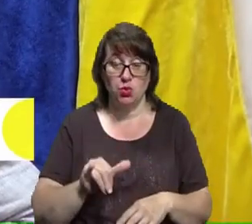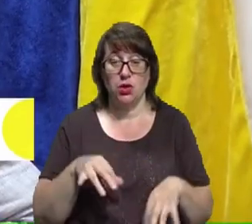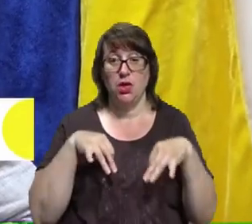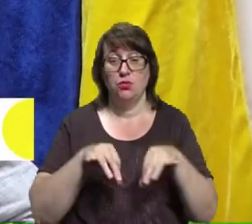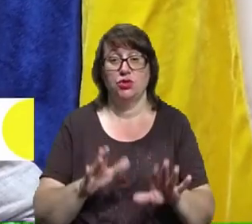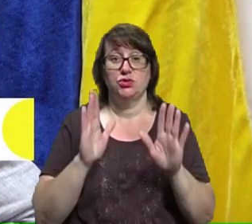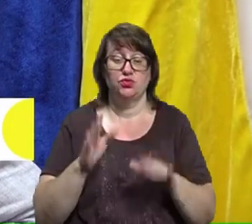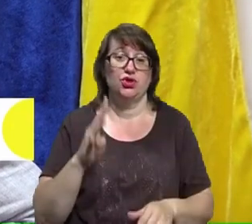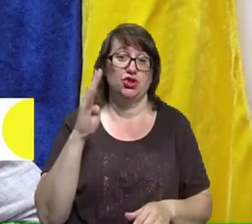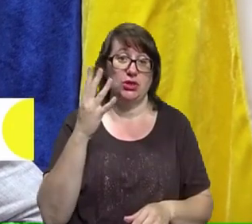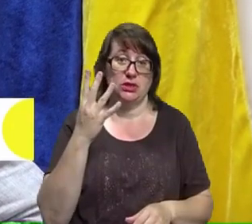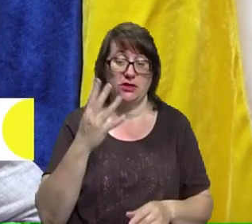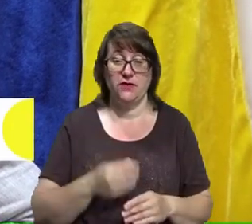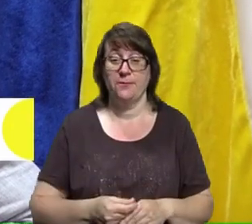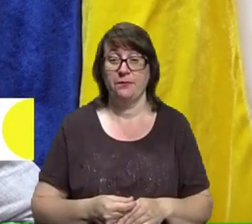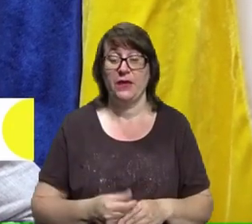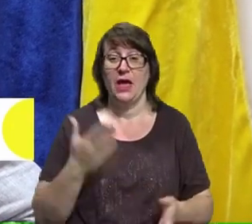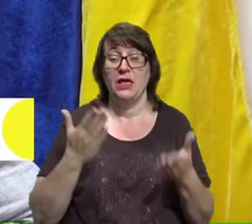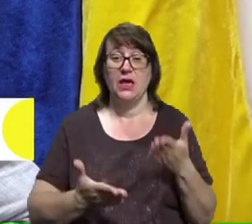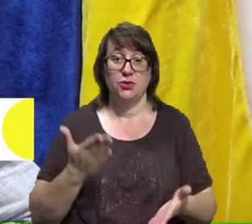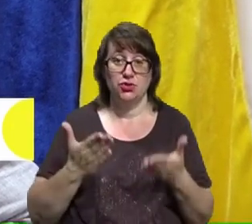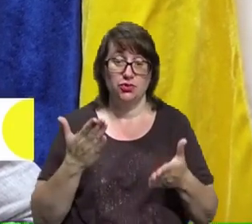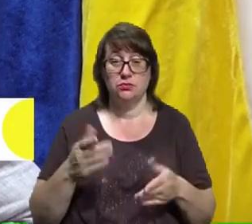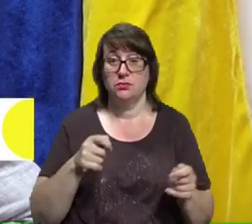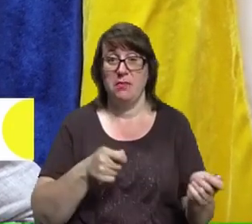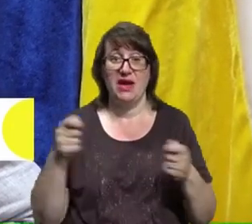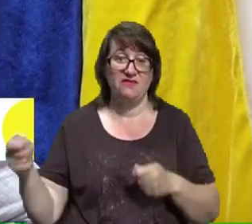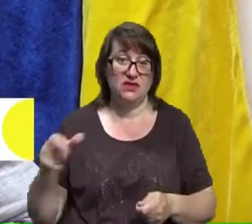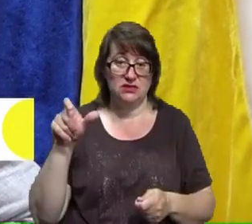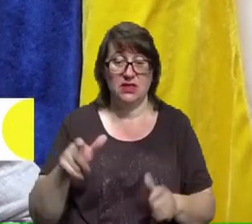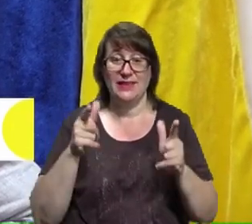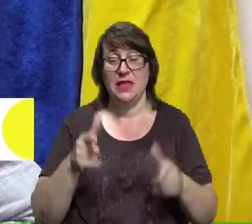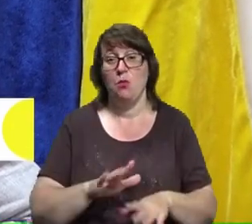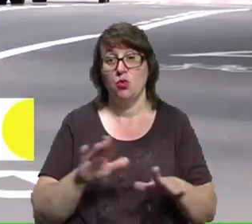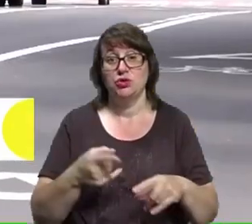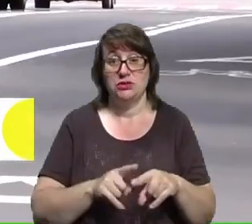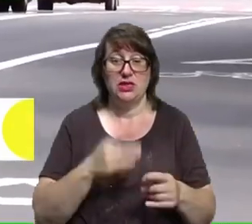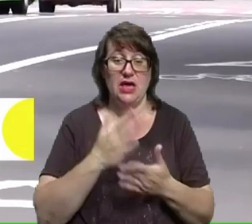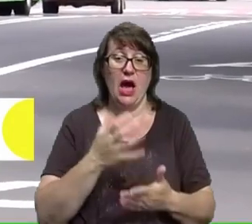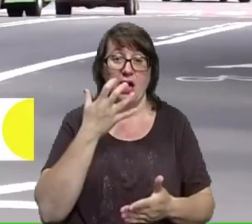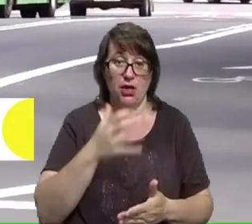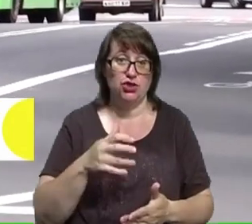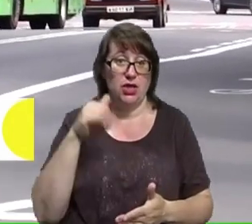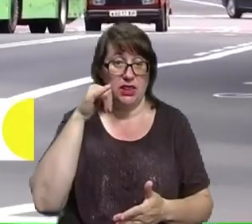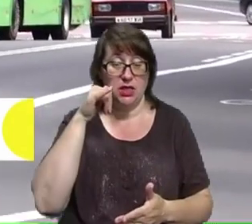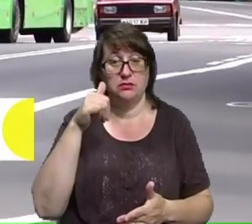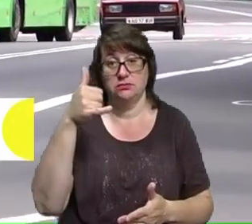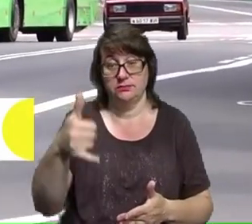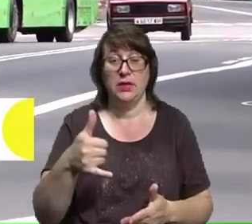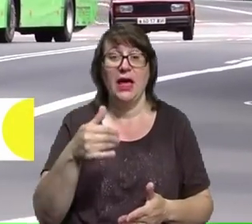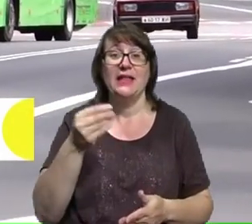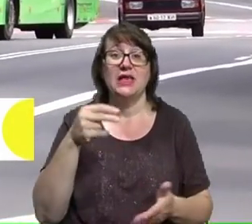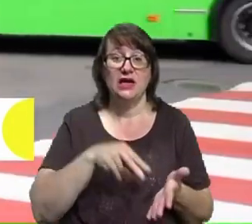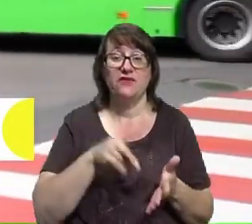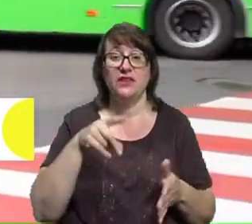гривні. Якщо перевізник не погоджується з цим, є гаряча лінія, будь ласка, телефонуйте. Тарифи на проїзд у електротранспорті